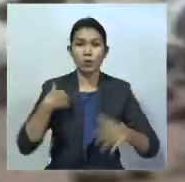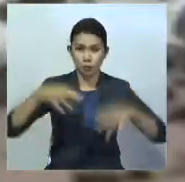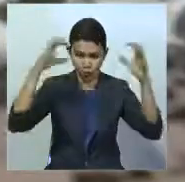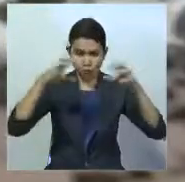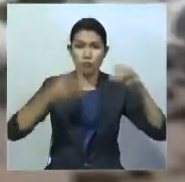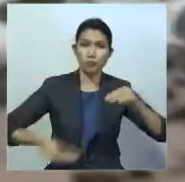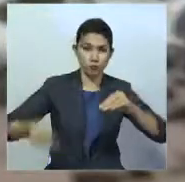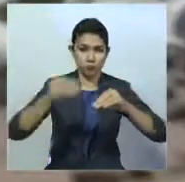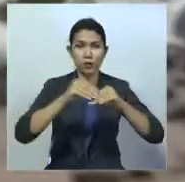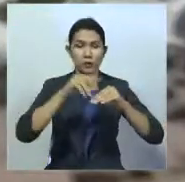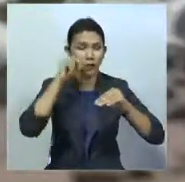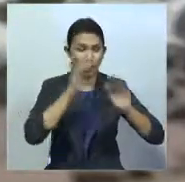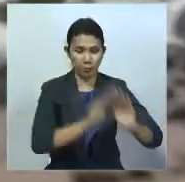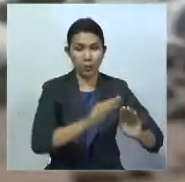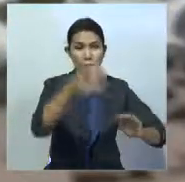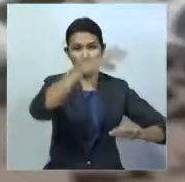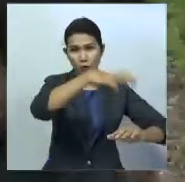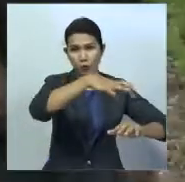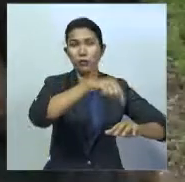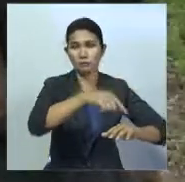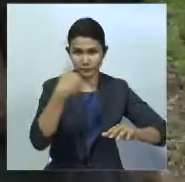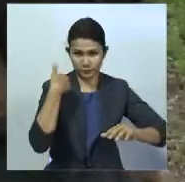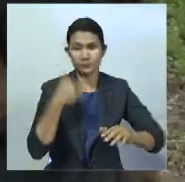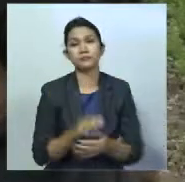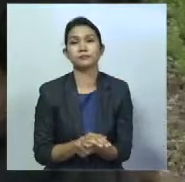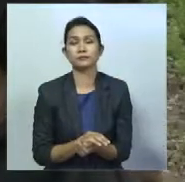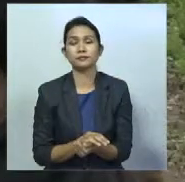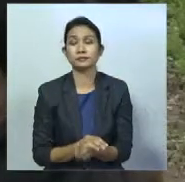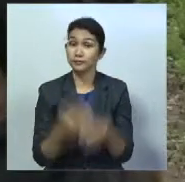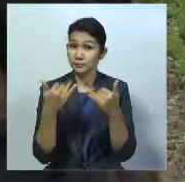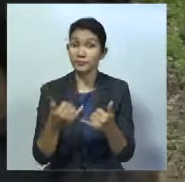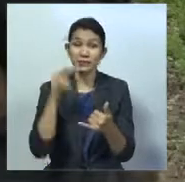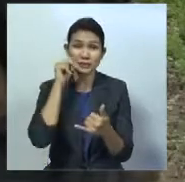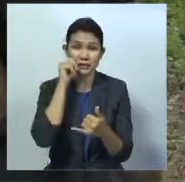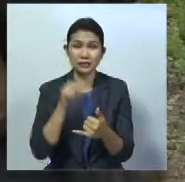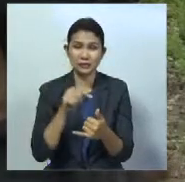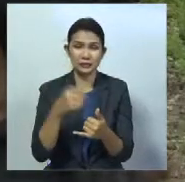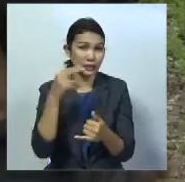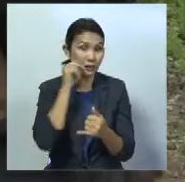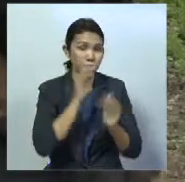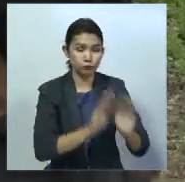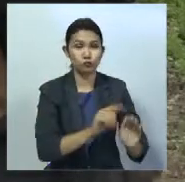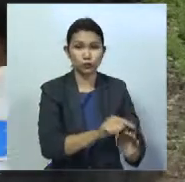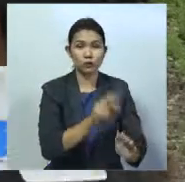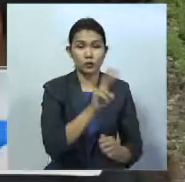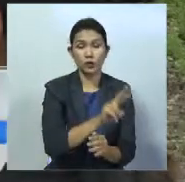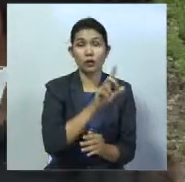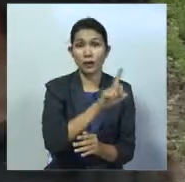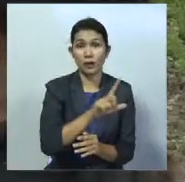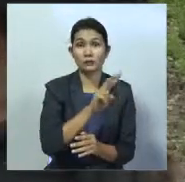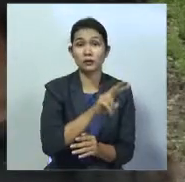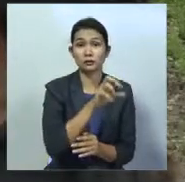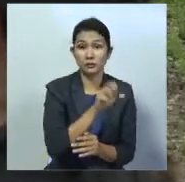เติมน้ำในอ่างให้เพิ่มขึ้นอีก ครับสถานการณ์น้ำตอนนี้อ่างเก็บน้ำเสียงเรามีน้ำอยู่2ล้าน2แ